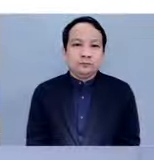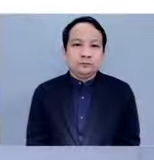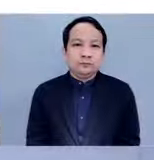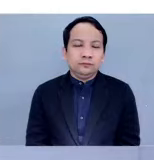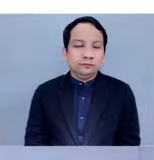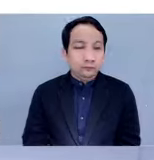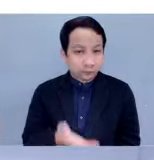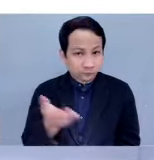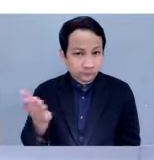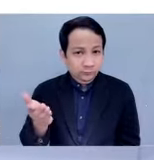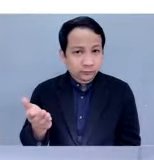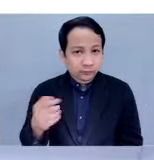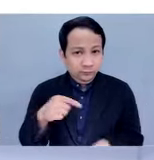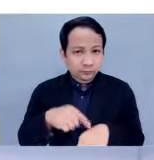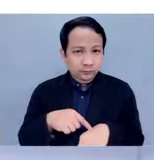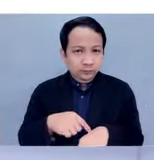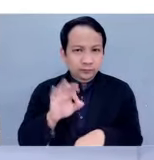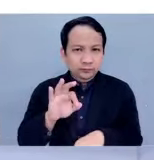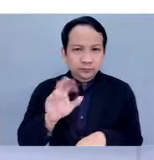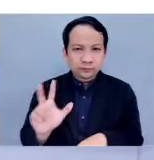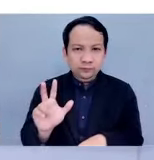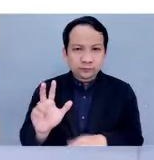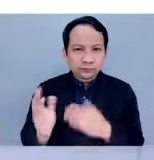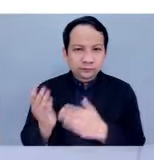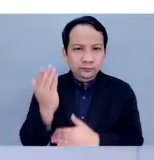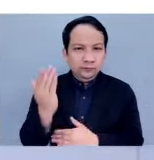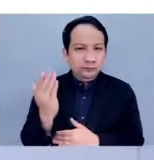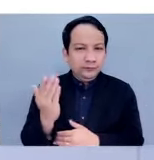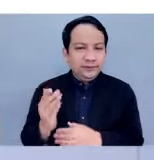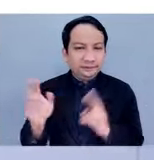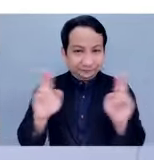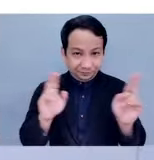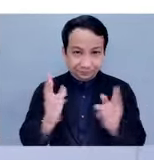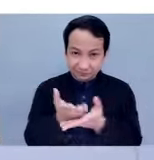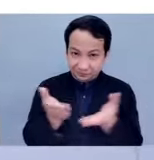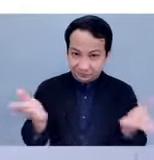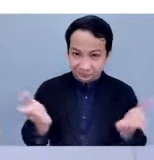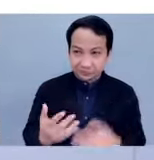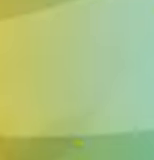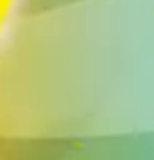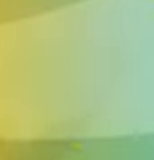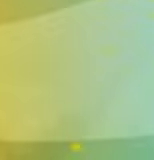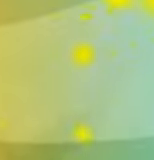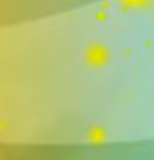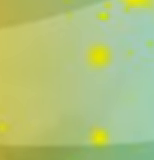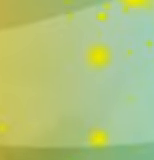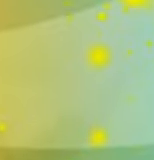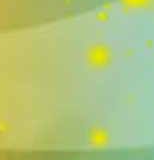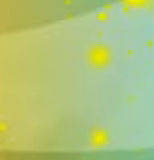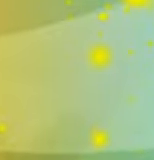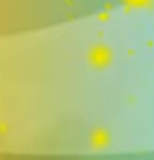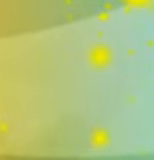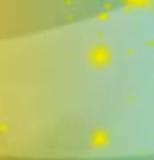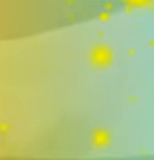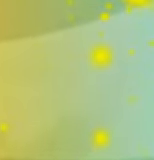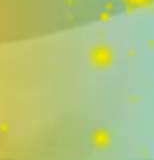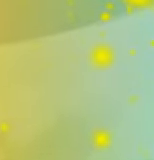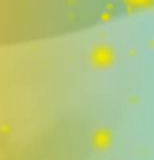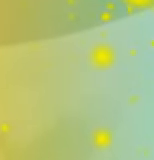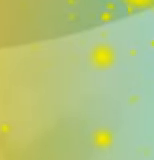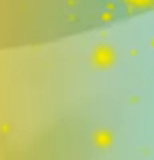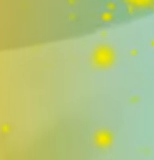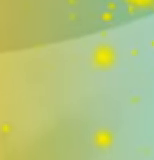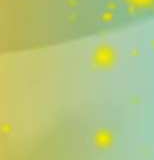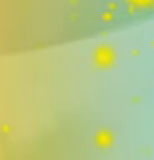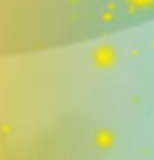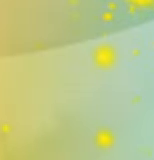Basta't pagsapit naman po ng 9:30 ng umaga, ba ready na dapat? Sa mga kamera, mga kapatid, kagumoka ako, selfie contest na! Tutok lamang